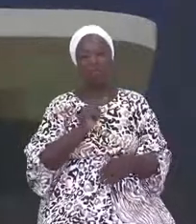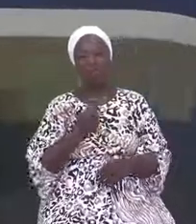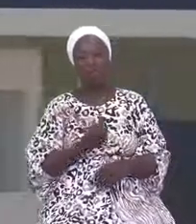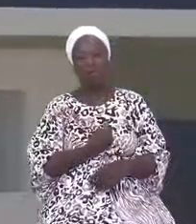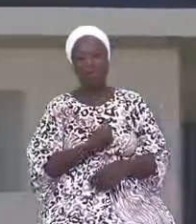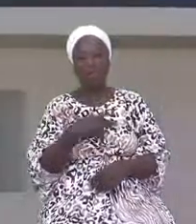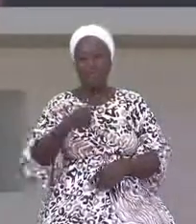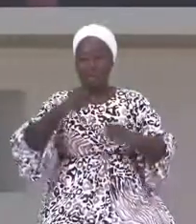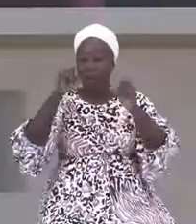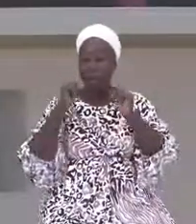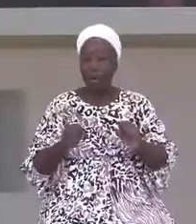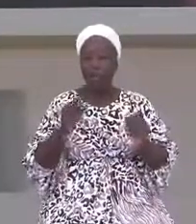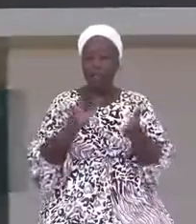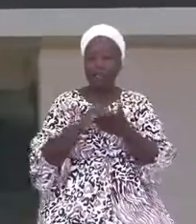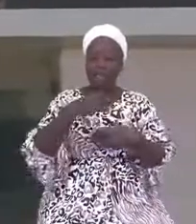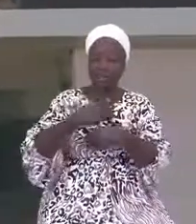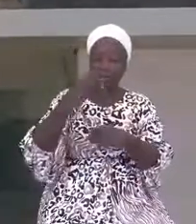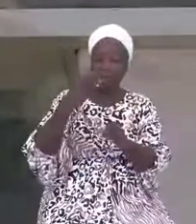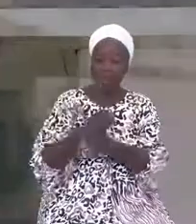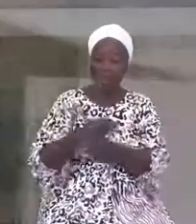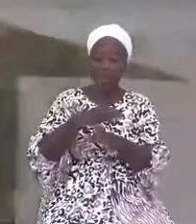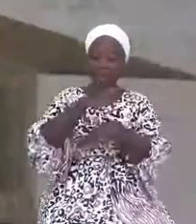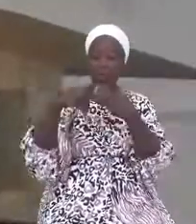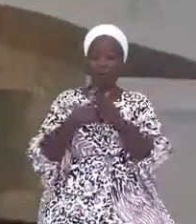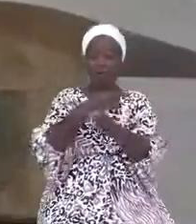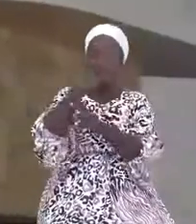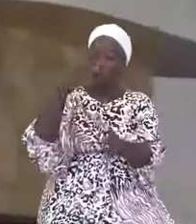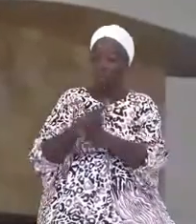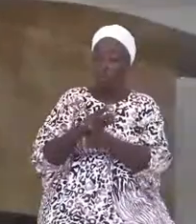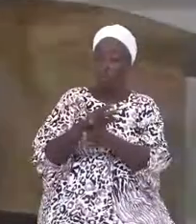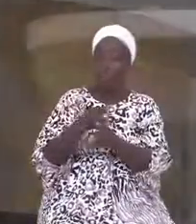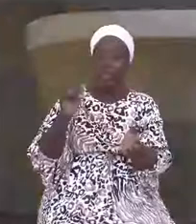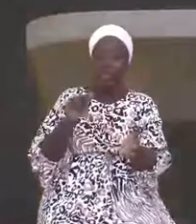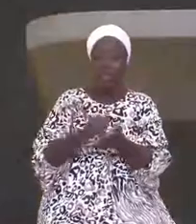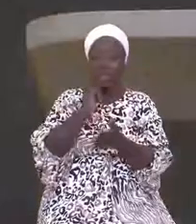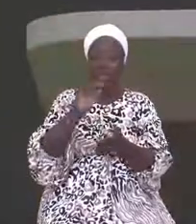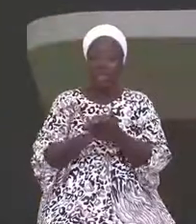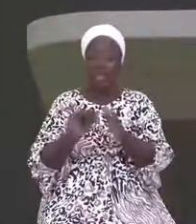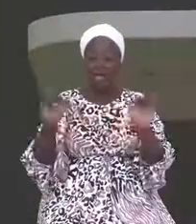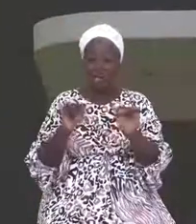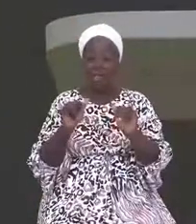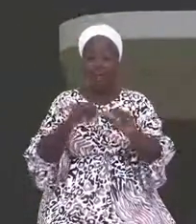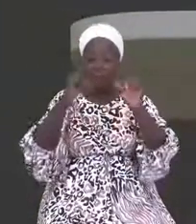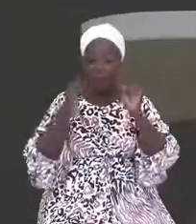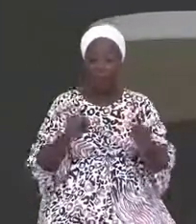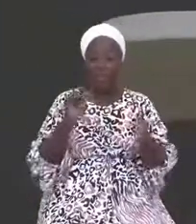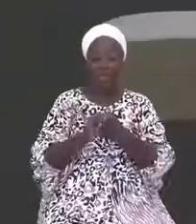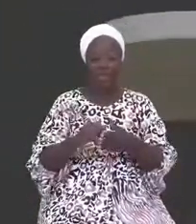La puissance qui a créé tout le monde entier, c'est cette même puissance qui habite en